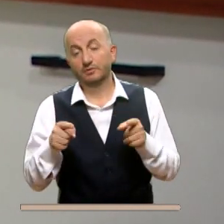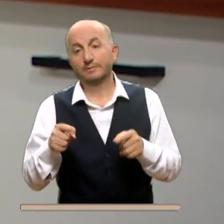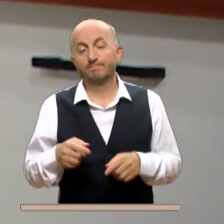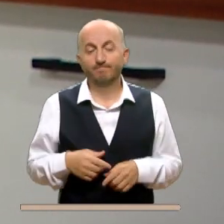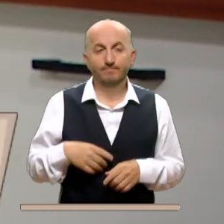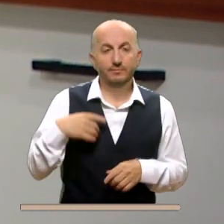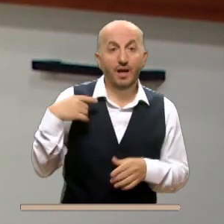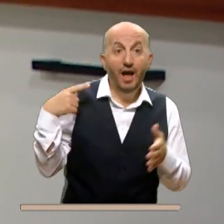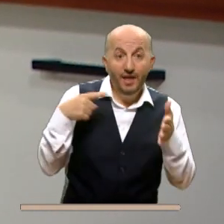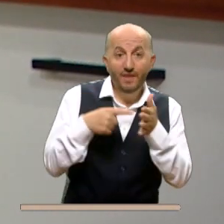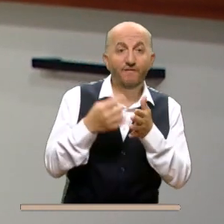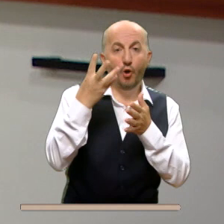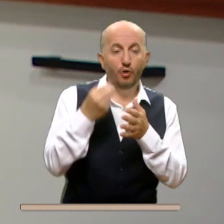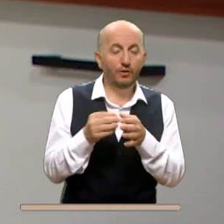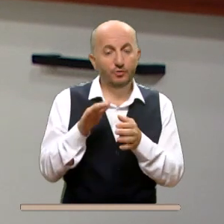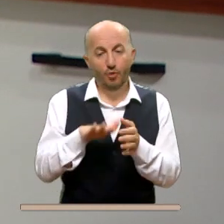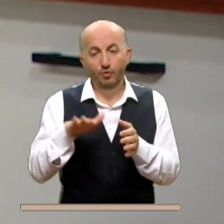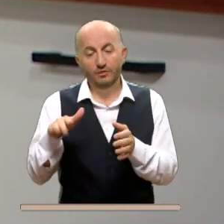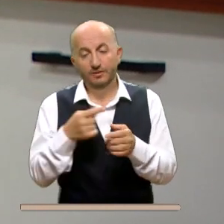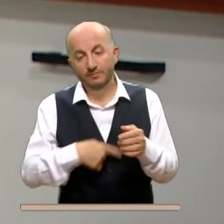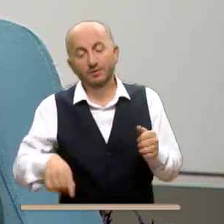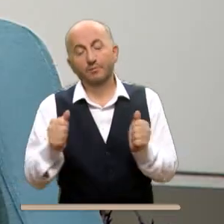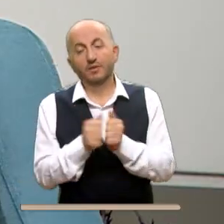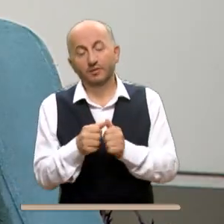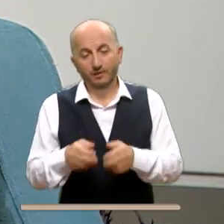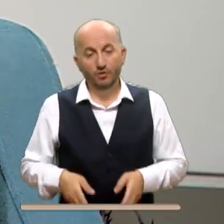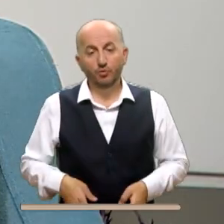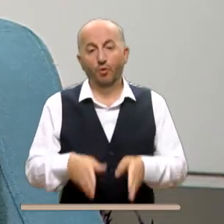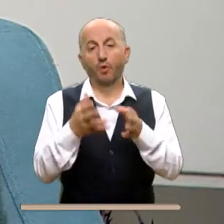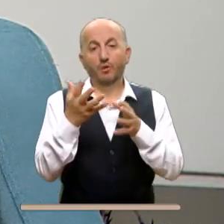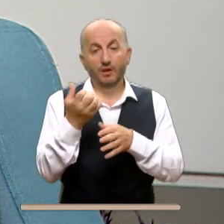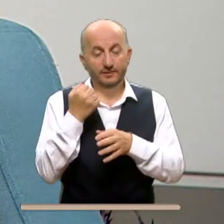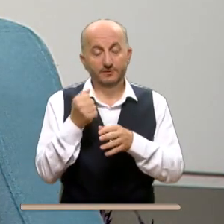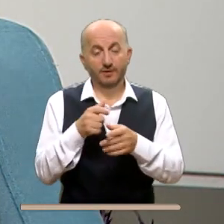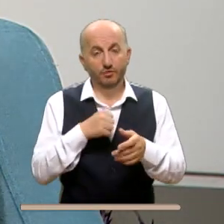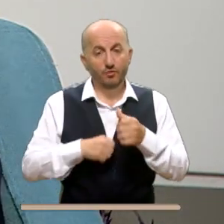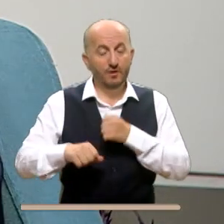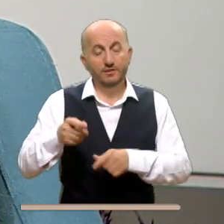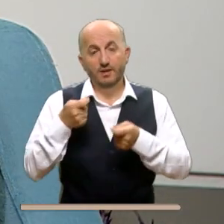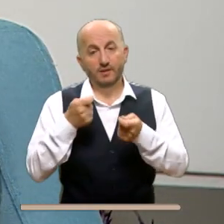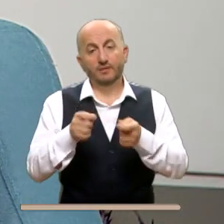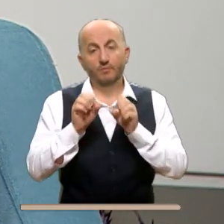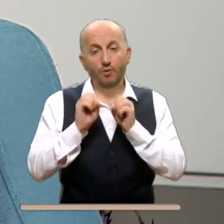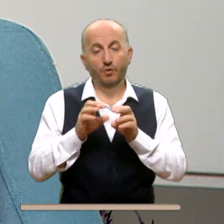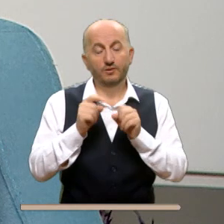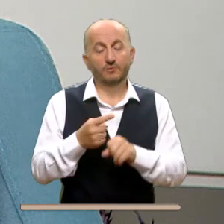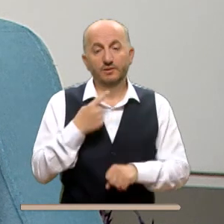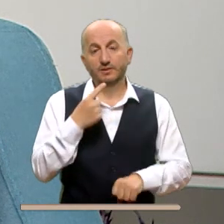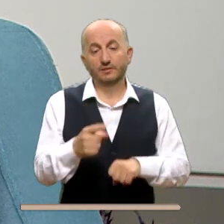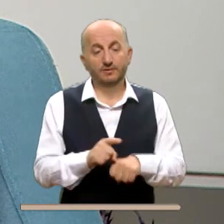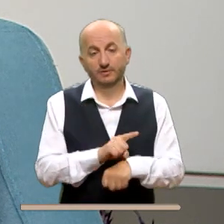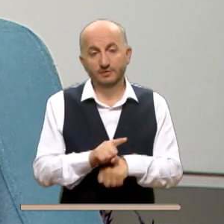öğrenciler bizimle birlikte yol alsınlar diye kesinlikle bir çağrınız var. Kesinlikle. Üniversite eğitim öğretimi denildiğinde evet